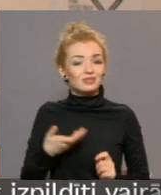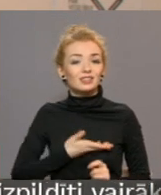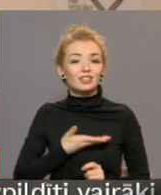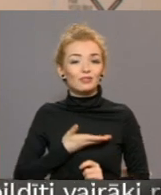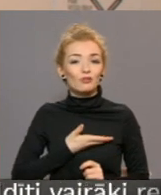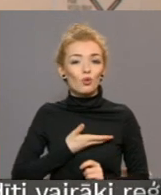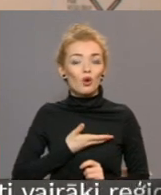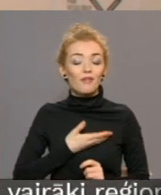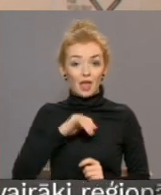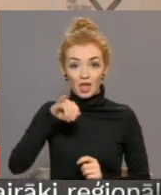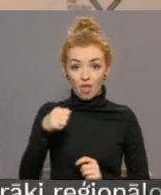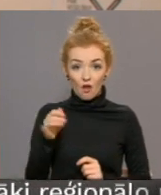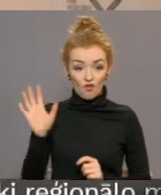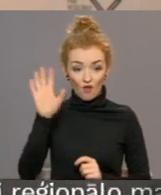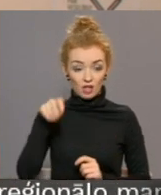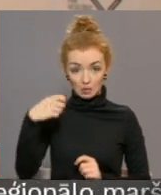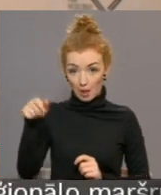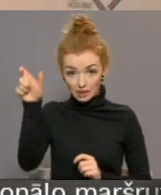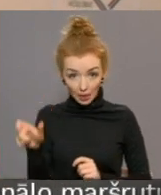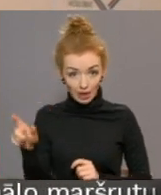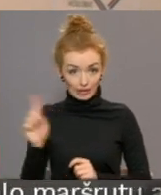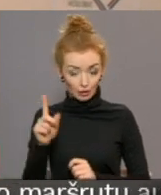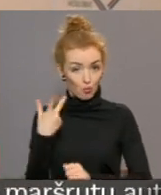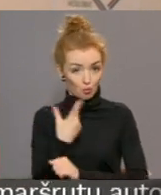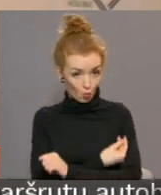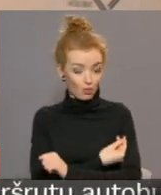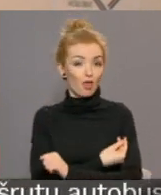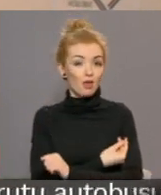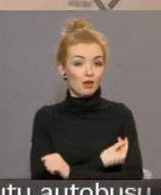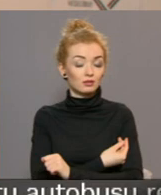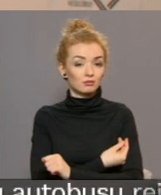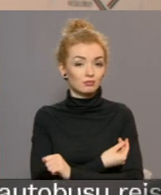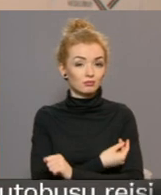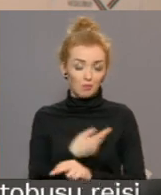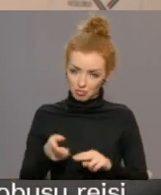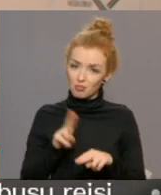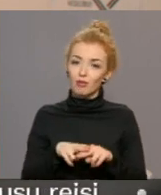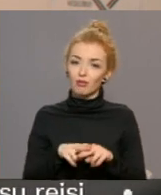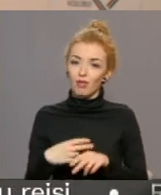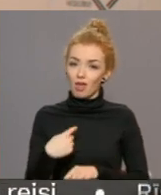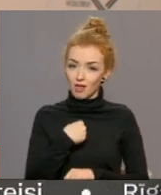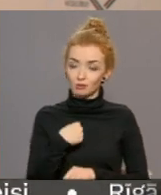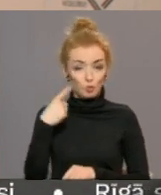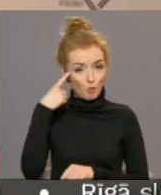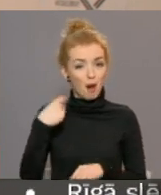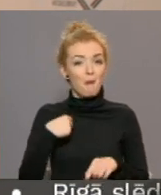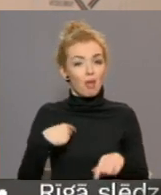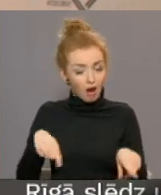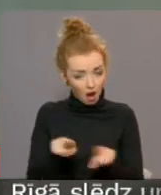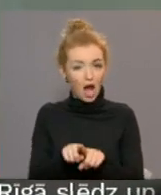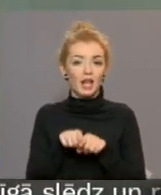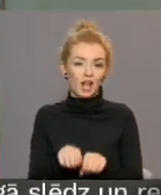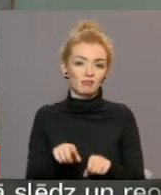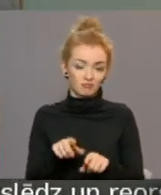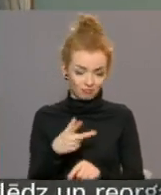pats valsts prezidents ir potējies, vakcinējies, tad es domāju, ka man arī tas būs